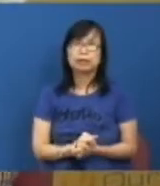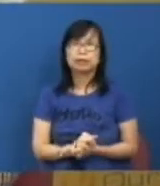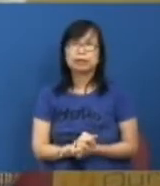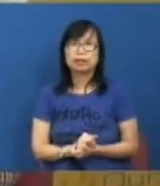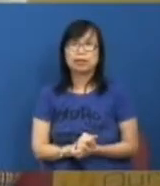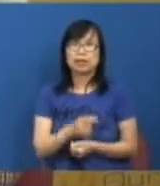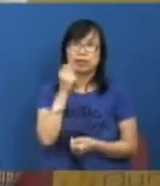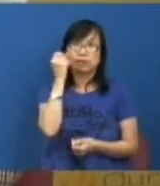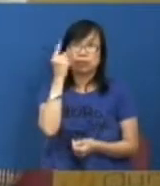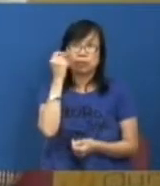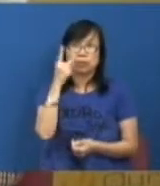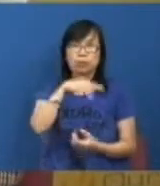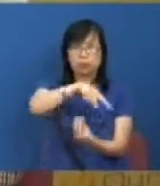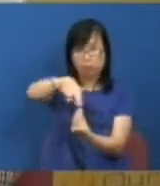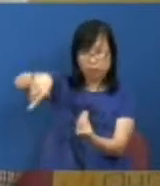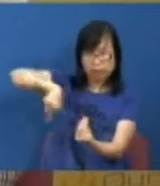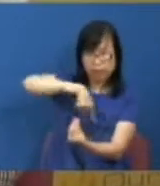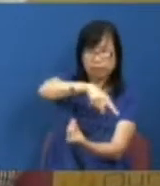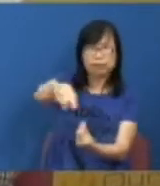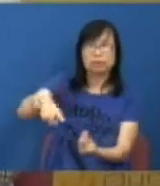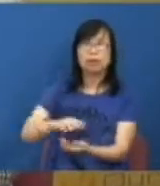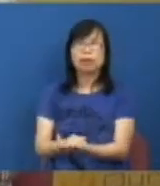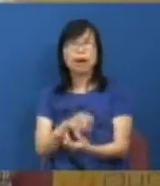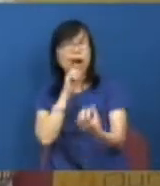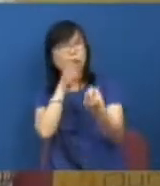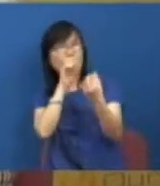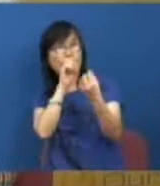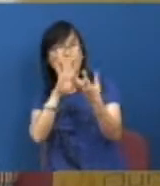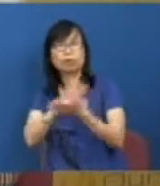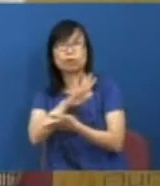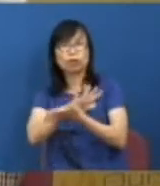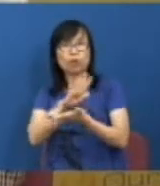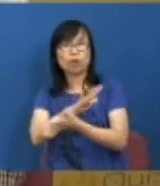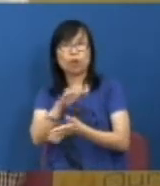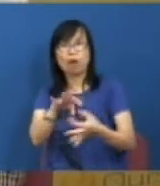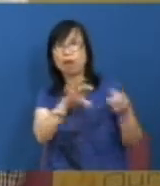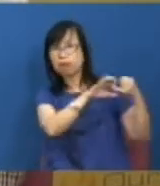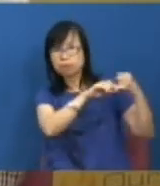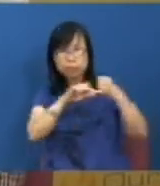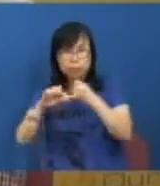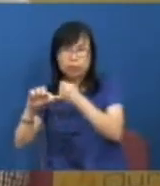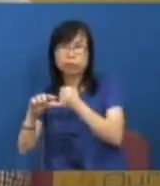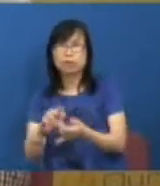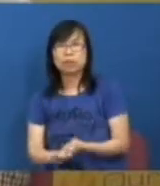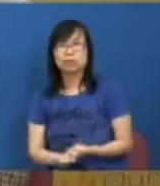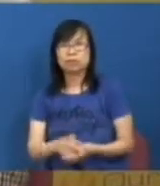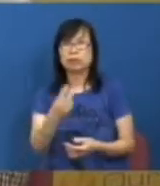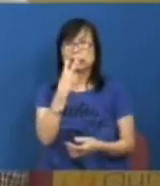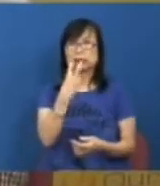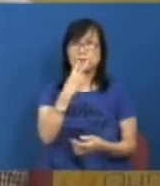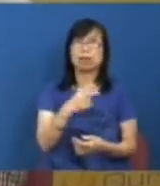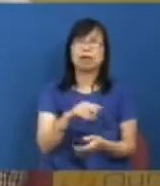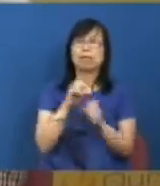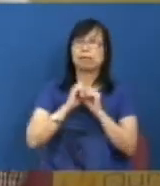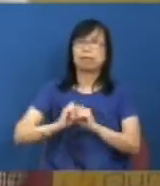一啲特殊嘅環境，譬如哇，而家傾咗成幾年啊，拖住，咁但係問題啲沼氣一路會流